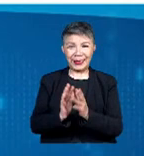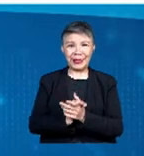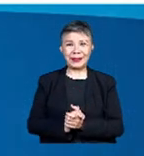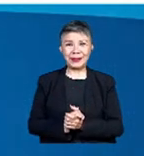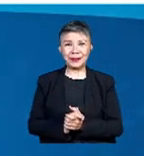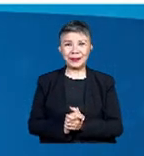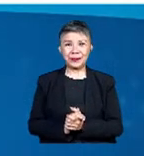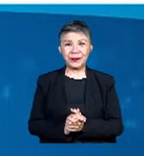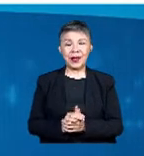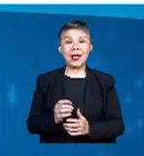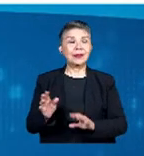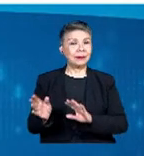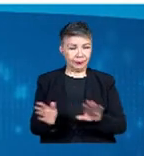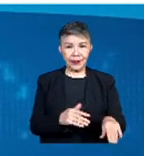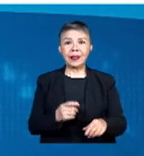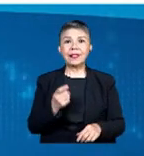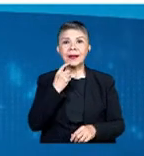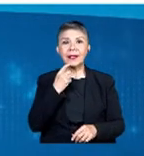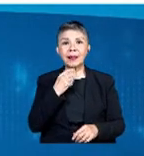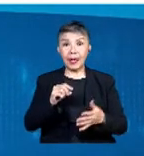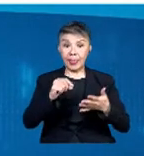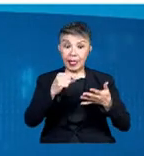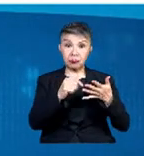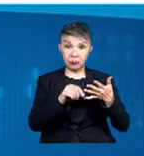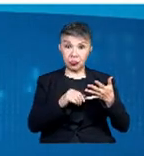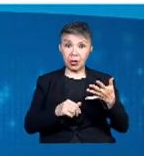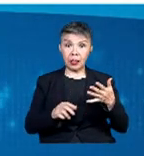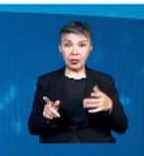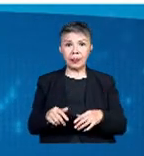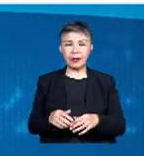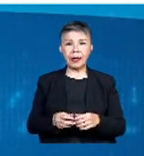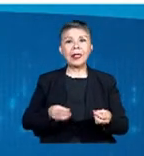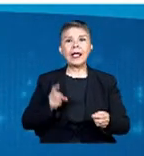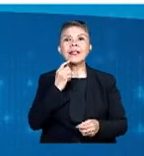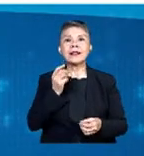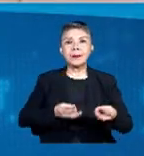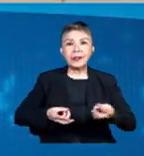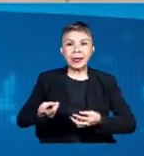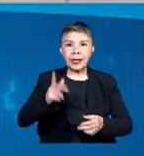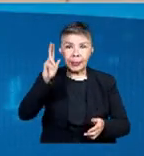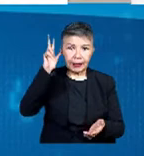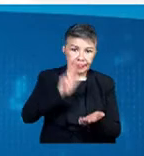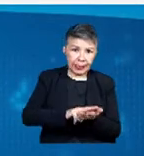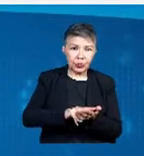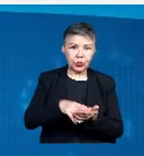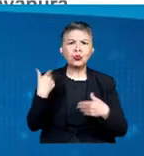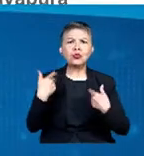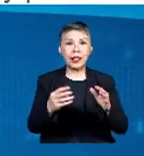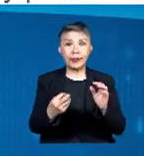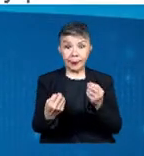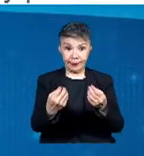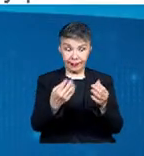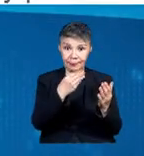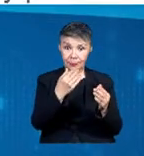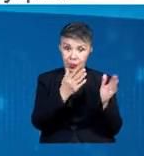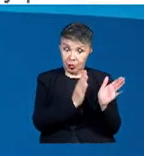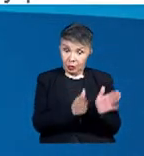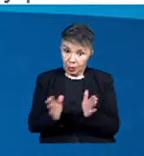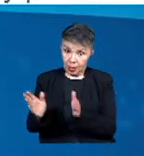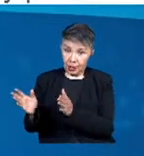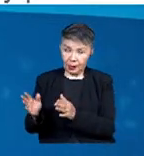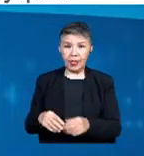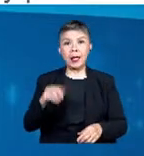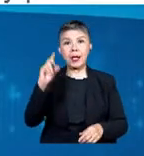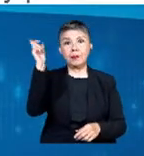ya. Dan terkait dengan catatan-catatan tadi yang dihadapi implementasi kebijakan yang memang sudah dirangkai dan direncanakan, baik itu